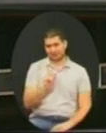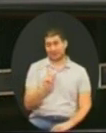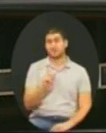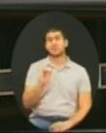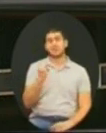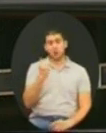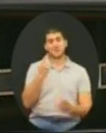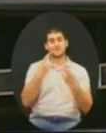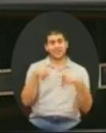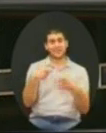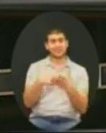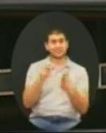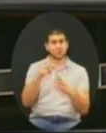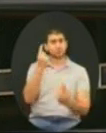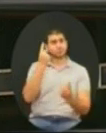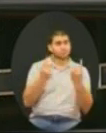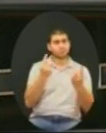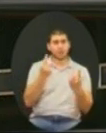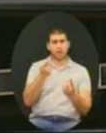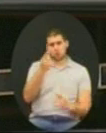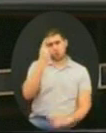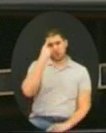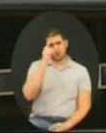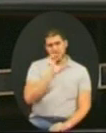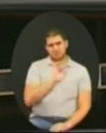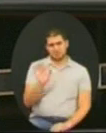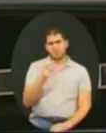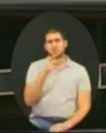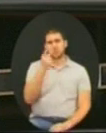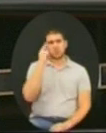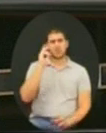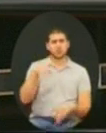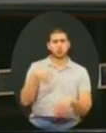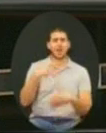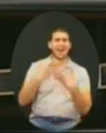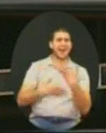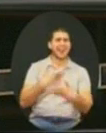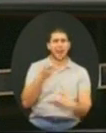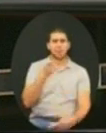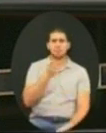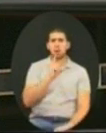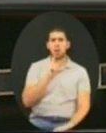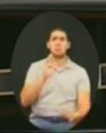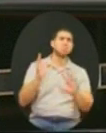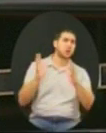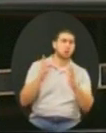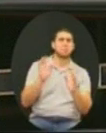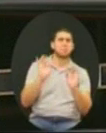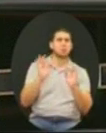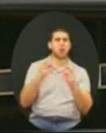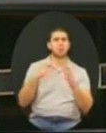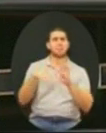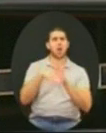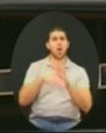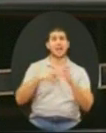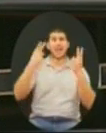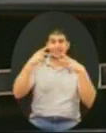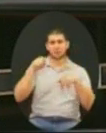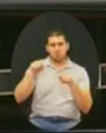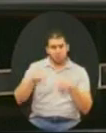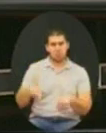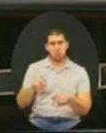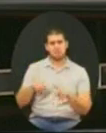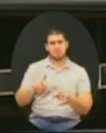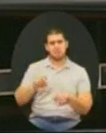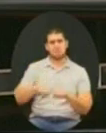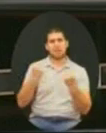שבוועדת הכספים יש כמה וכמה, וכמובן שאת יודעת את זה נחמה משנים, יש הליכים שהם לא מי יודע מה, במיוחד בחוק ההסדרים, אבל פה באמת נפל